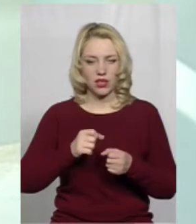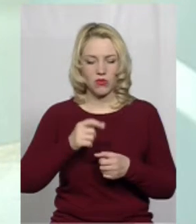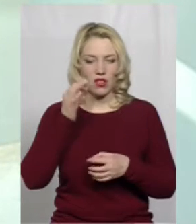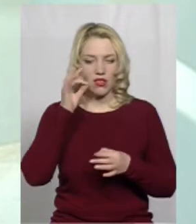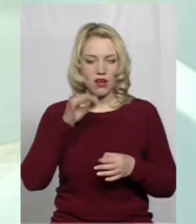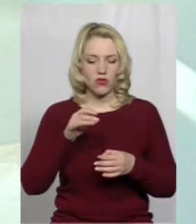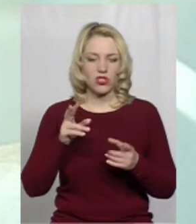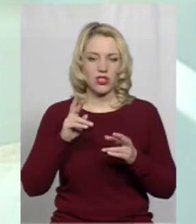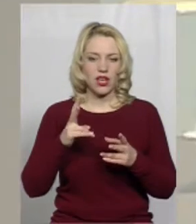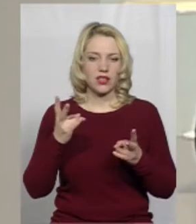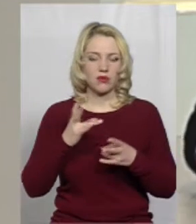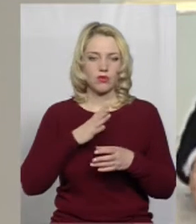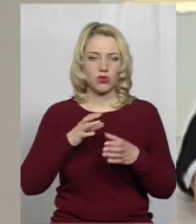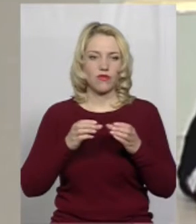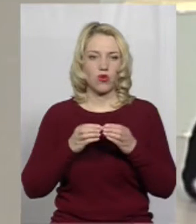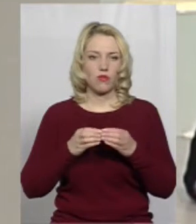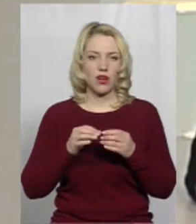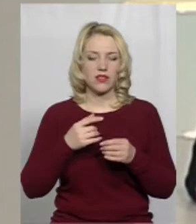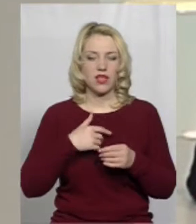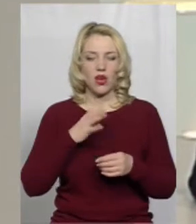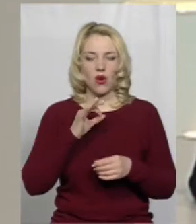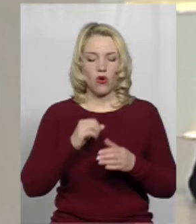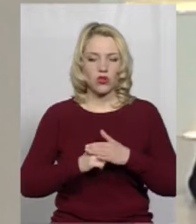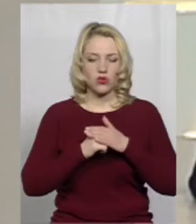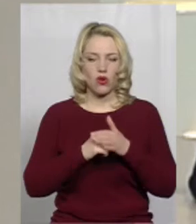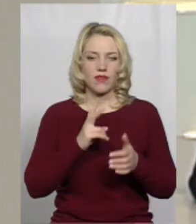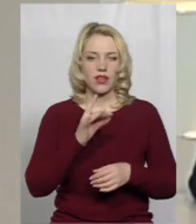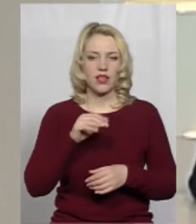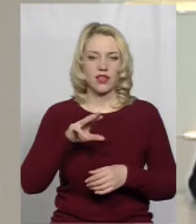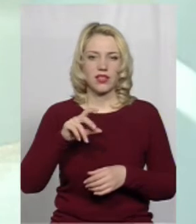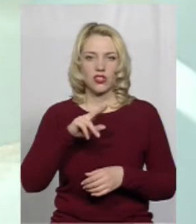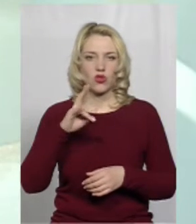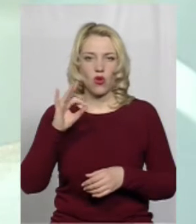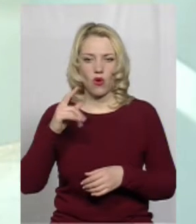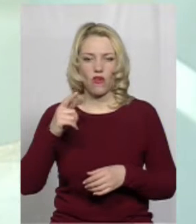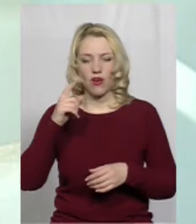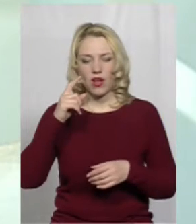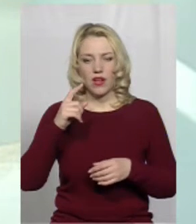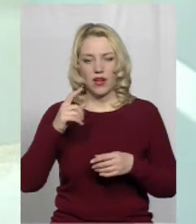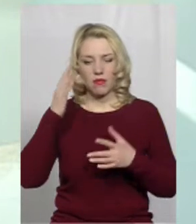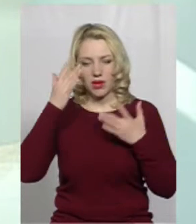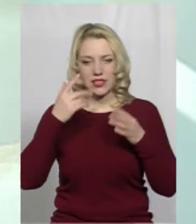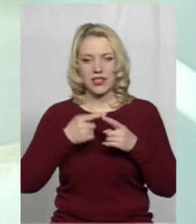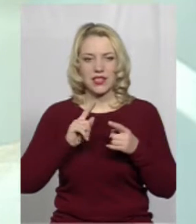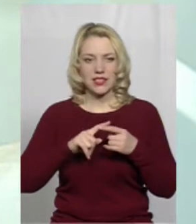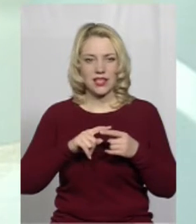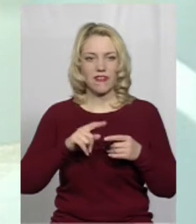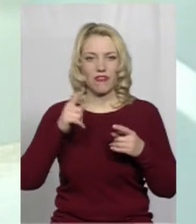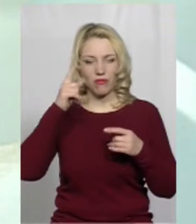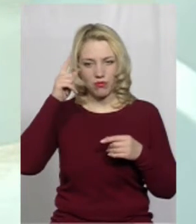розуміння, як робота в команді. Тобто основи критичного мислення – це також вміти помилятися, признавати свої